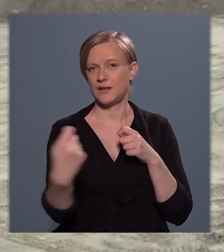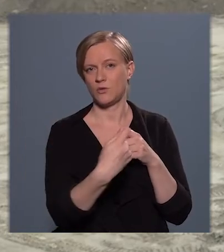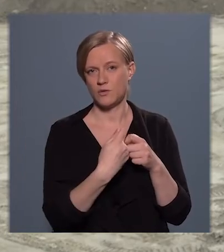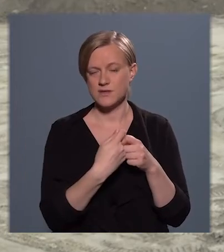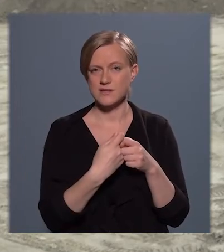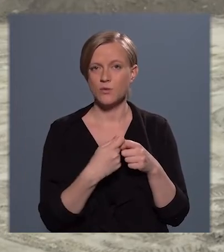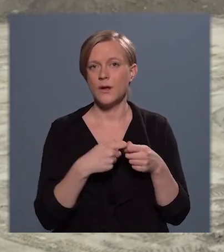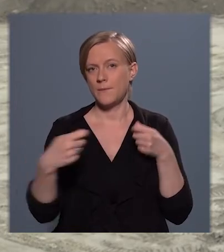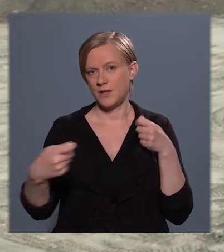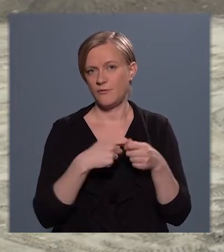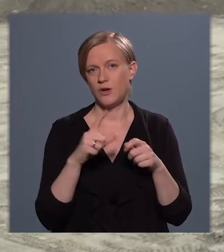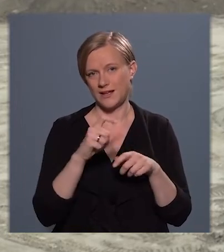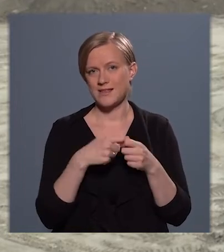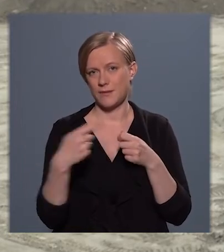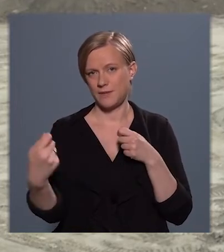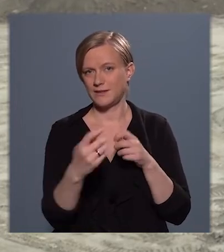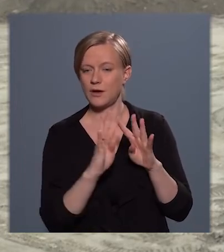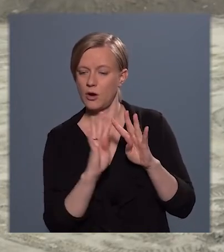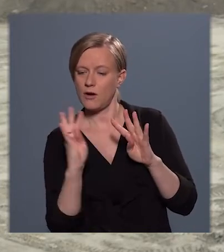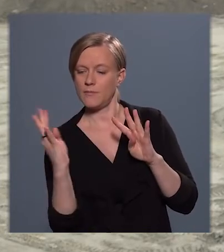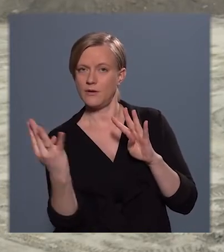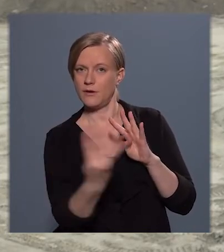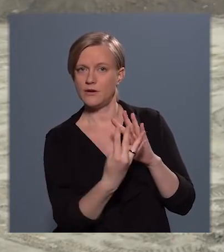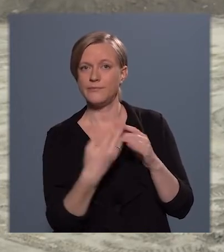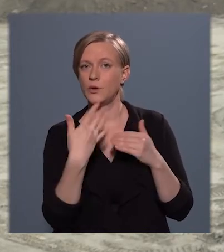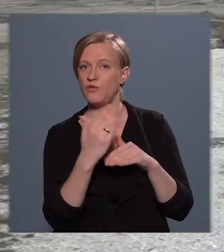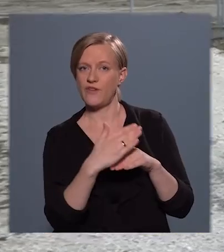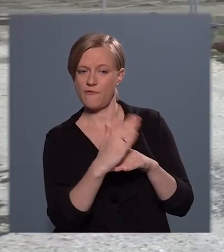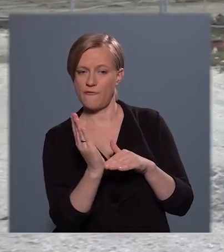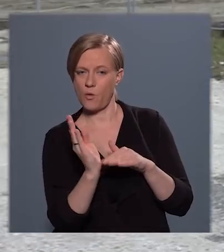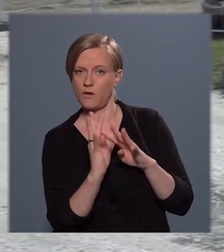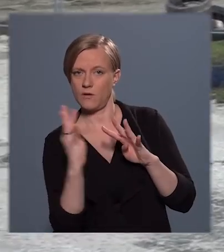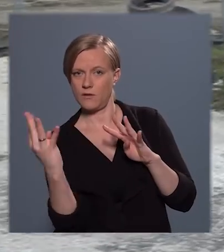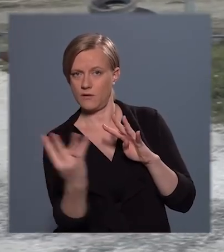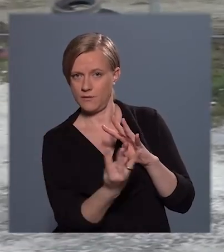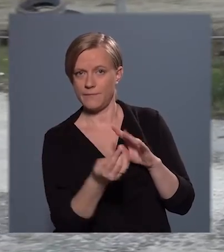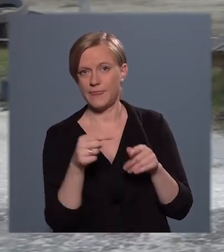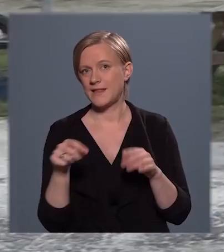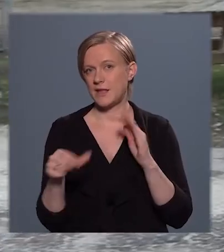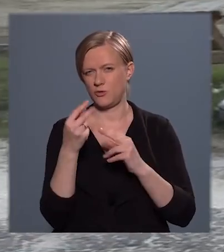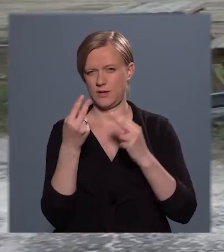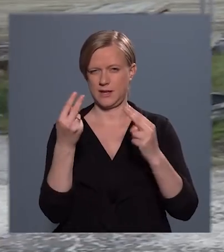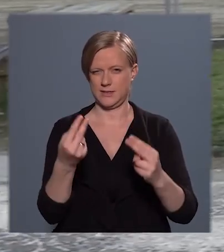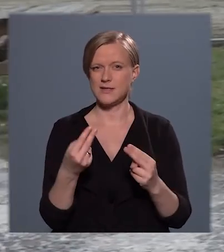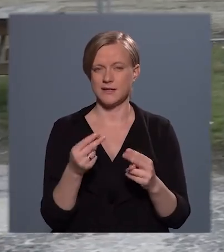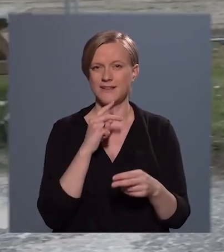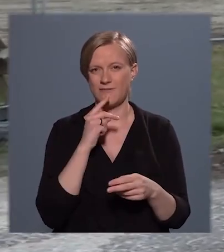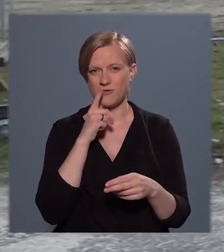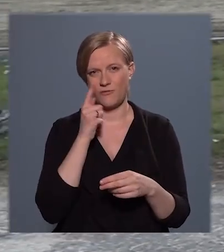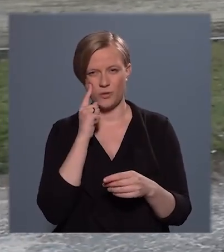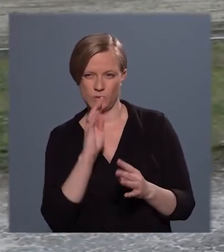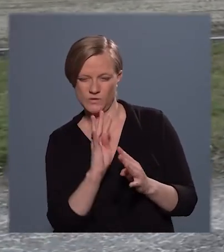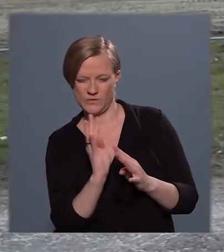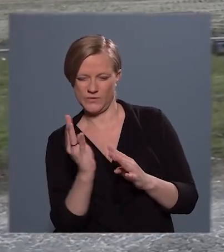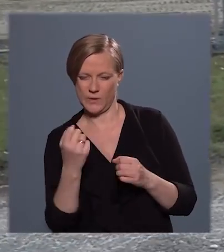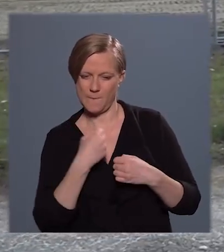200 méter hosszú, a kanyarodnak a dőlőszöge az 50 fokos lesz, tehát erre azért első ránézésre kevesen fognak tudni felmerni menni,